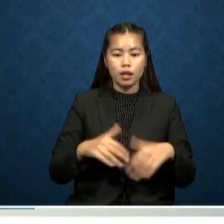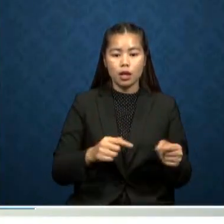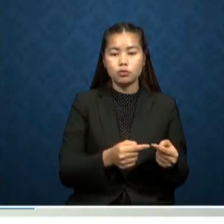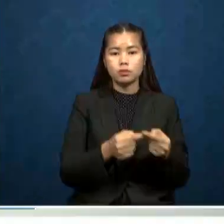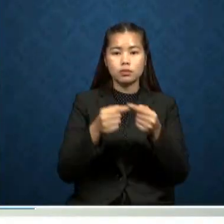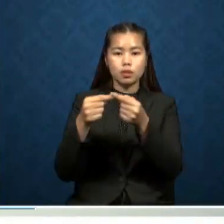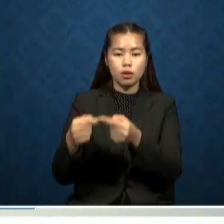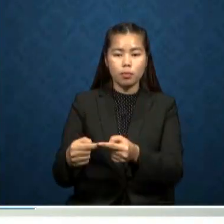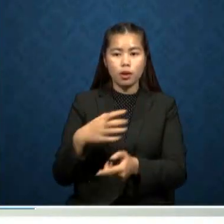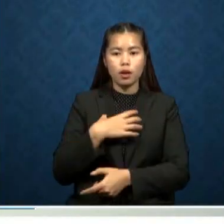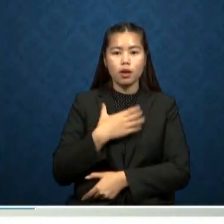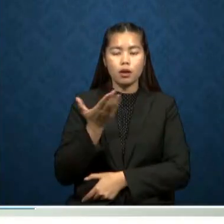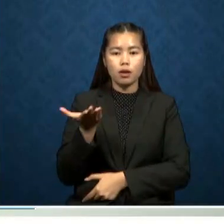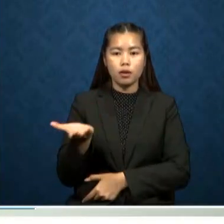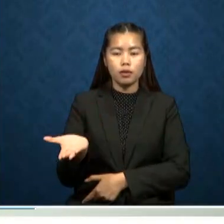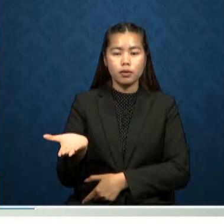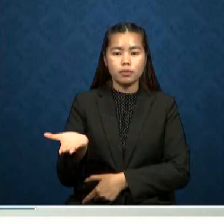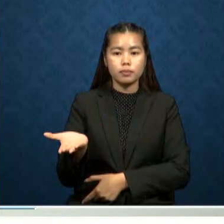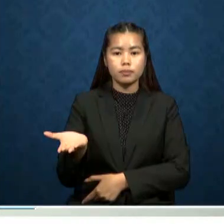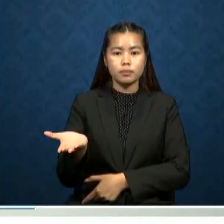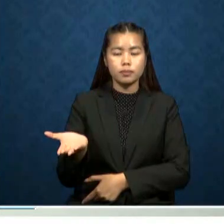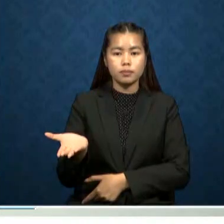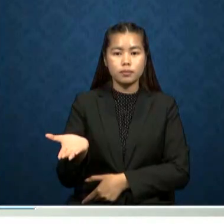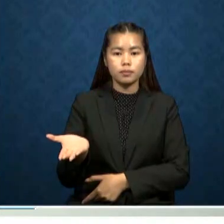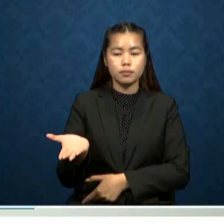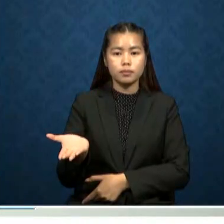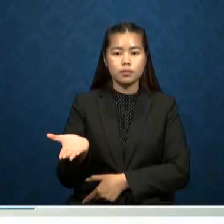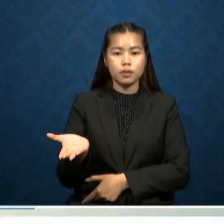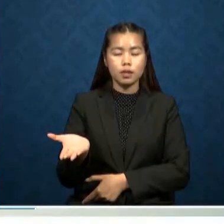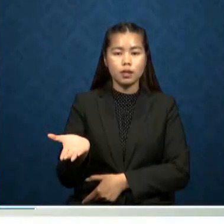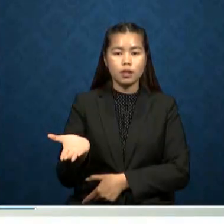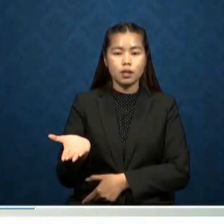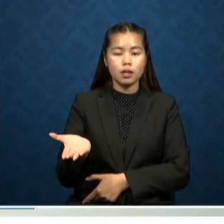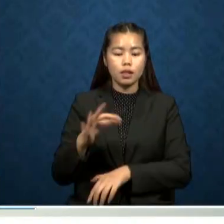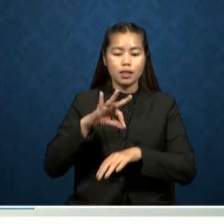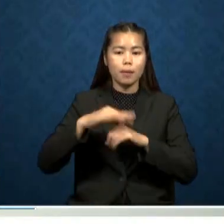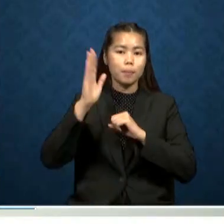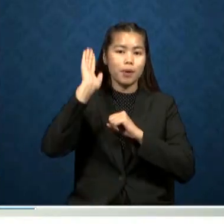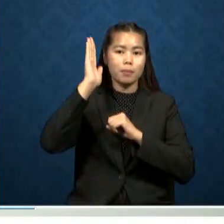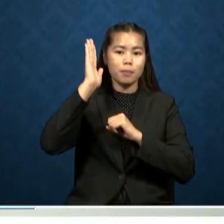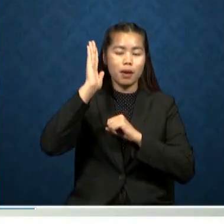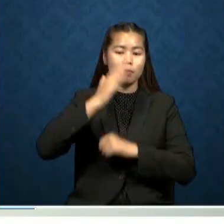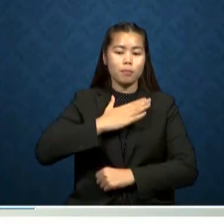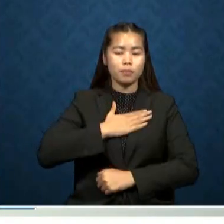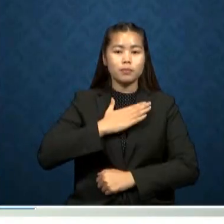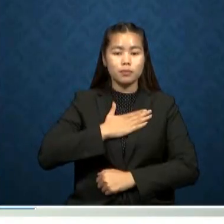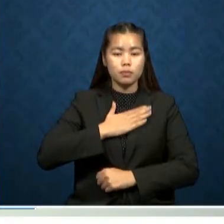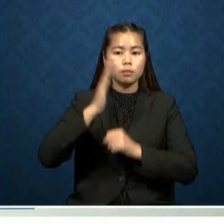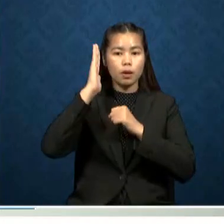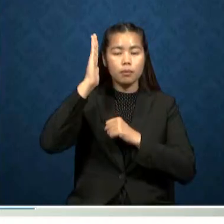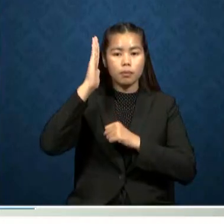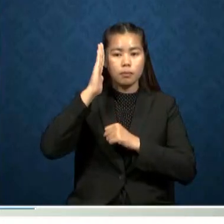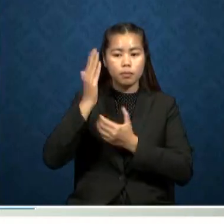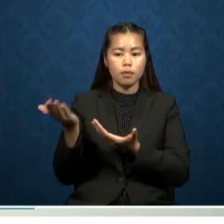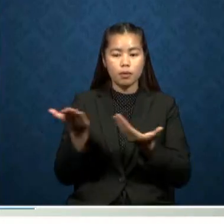ขอให้ศาสตราจารย์นิษาเวชยานนท์โฆษกคณะกรรมาธิการเป็นผู้รายงานเพื่อให้ที่ประชุมวุฒิสภา